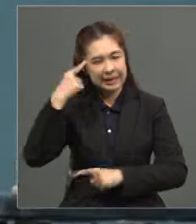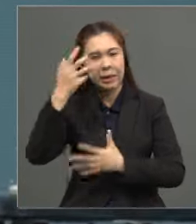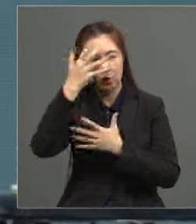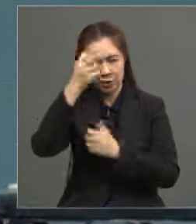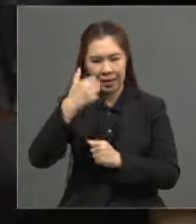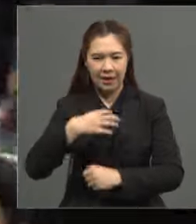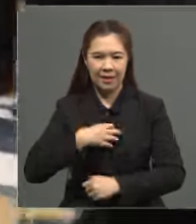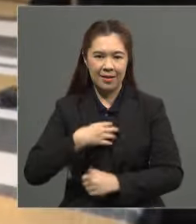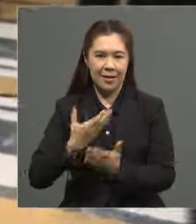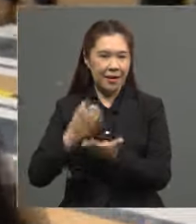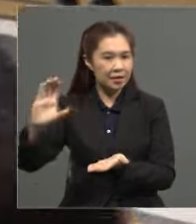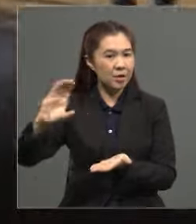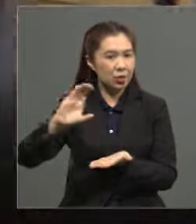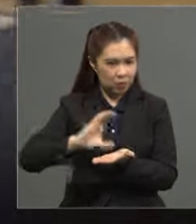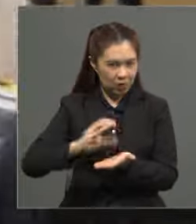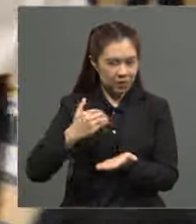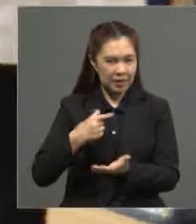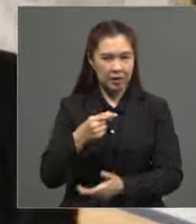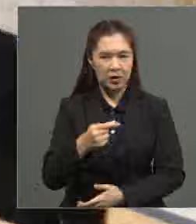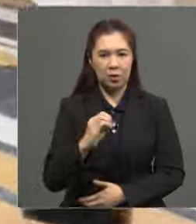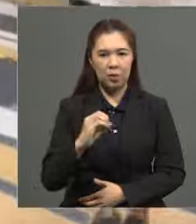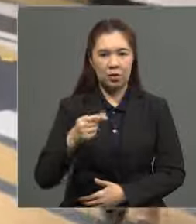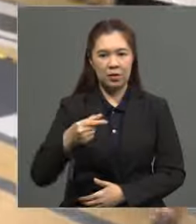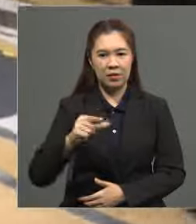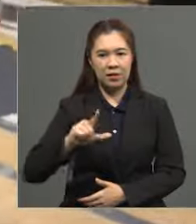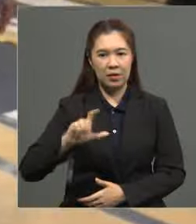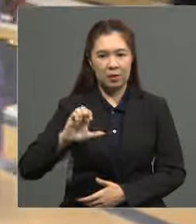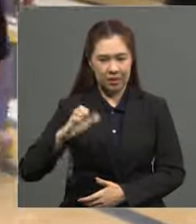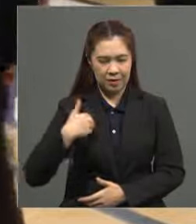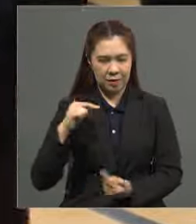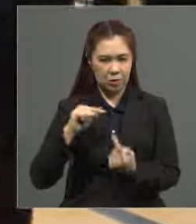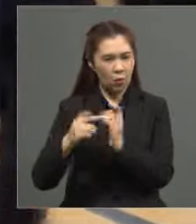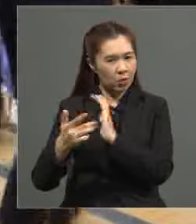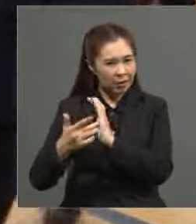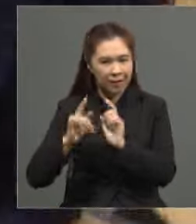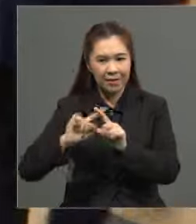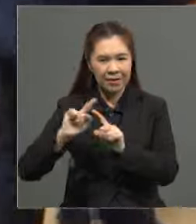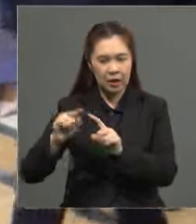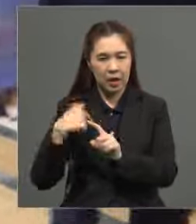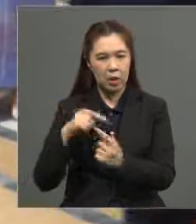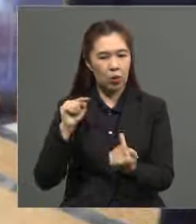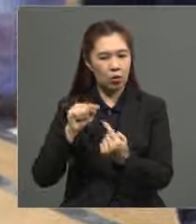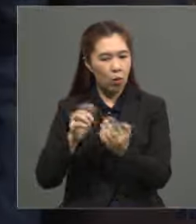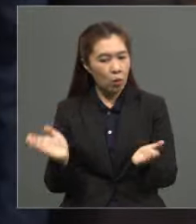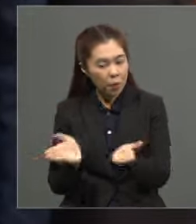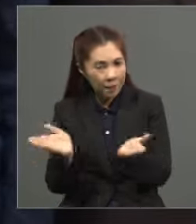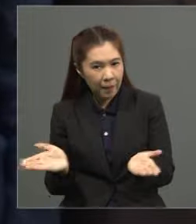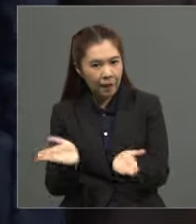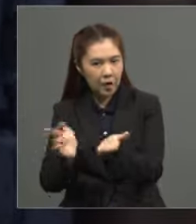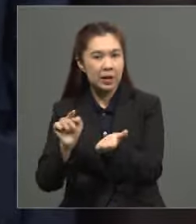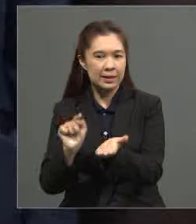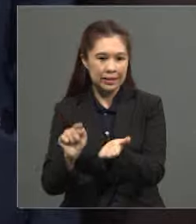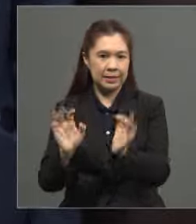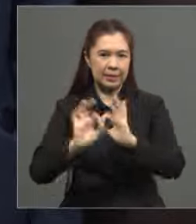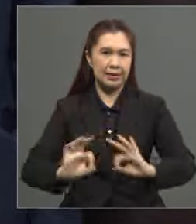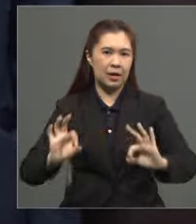ลงทุนอย่างเช่น Microsoft Google ที่จะมาลงทุนเรื่องของ data แล้วก็มองว่าเรื่อง soft power เนี่ยถือว่าเป็นเรื่องที่ส